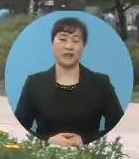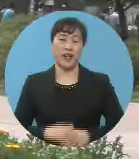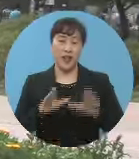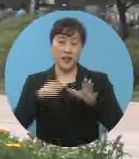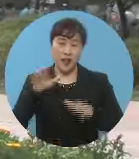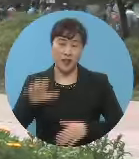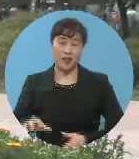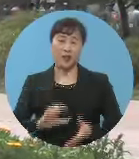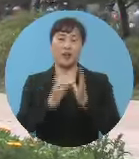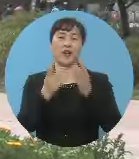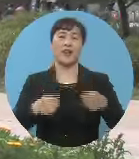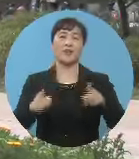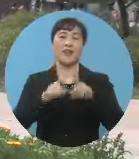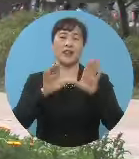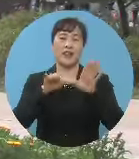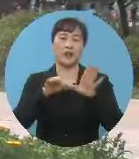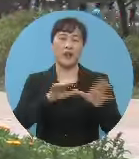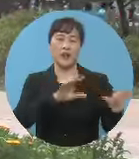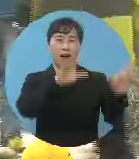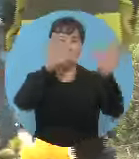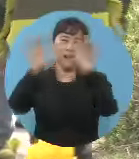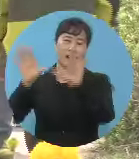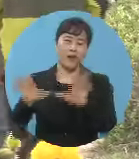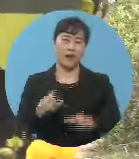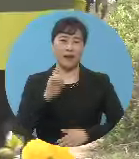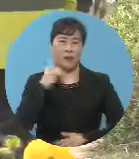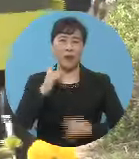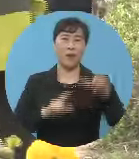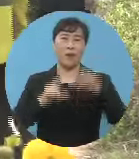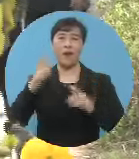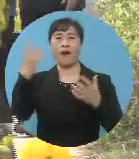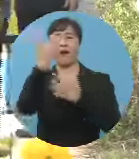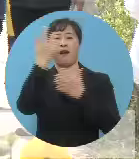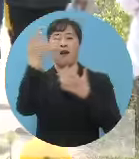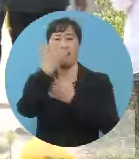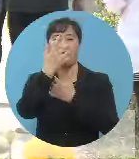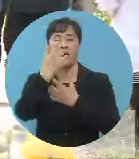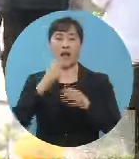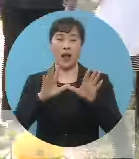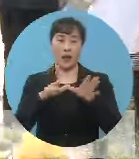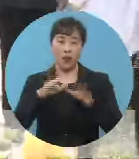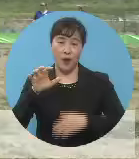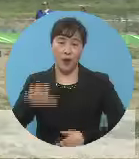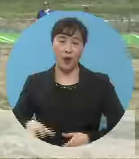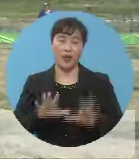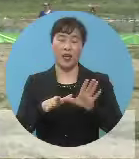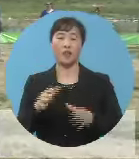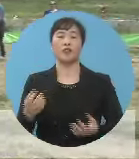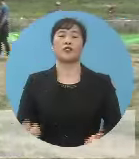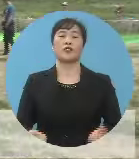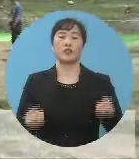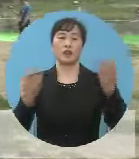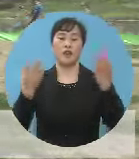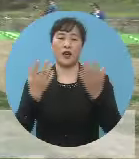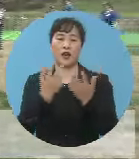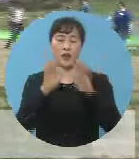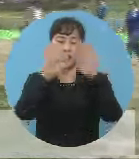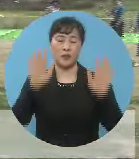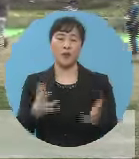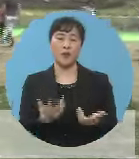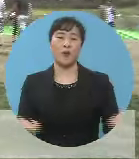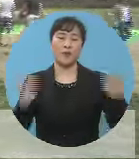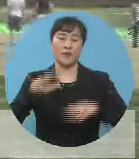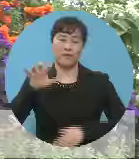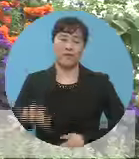한평에서는 꽃과 어우러진 나비의 화려한 군무가 관광객을 유혹하는 한평 나비 대축제가 한평 엑스포 공원 등에서